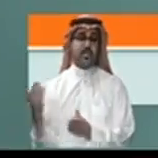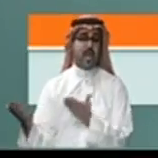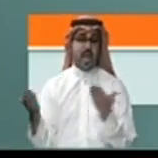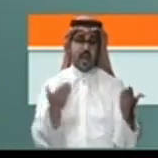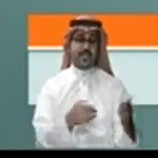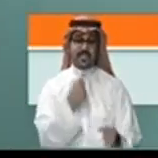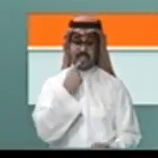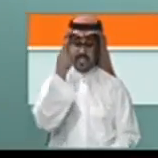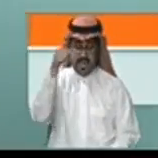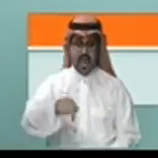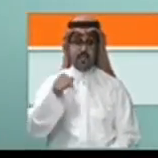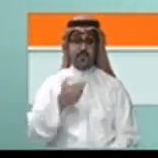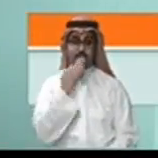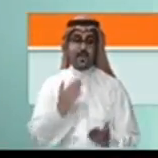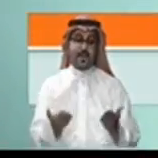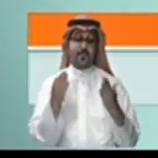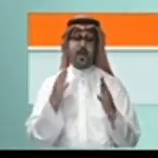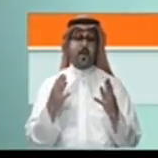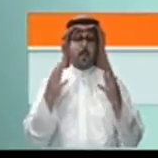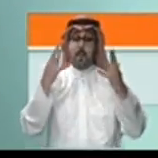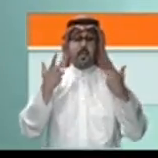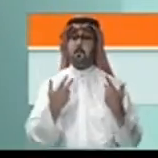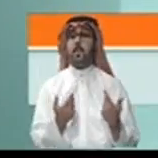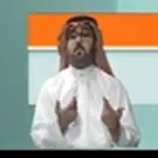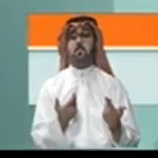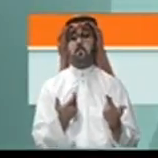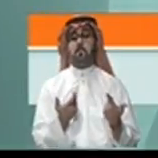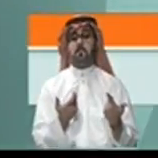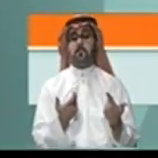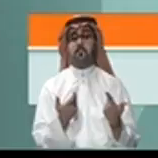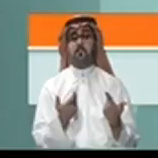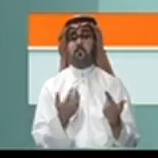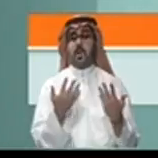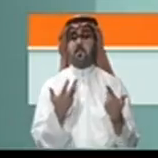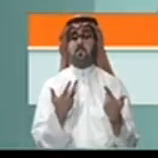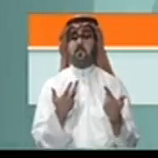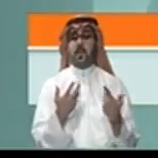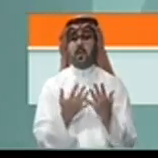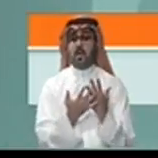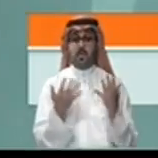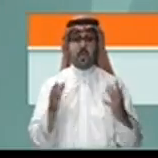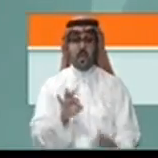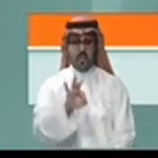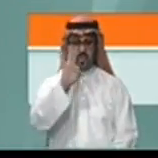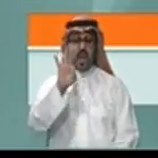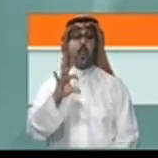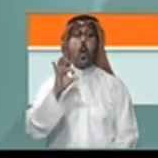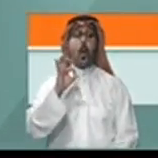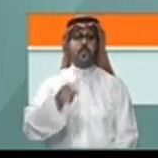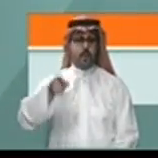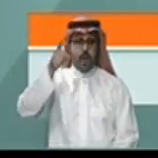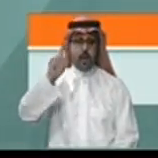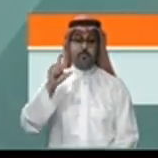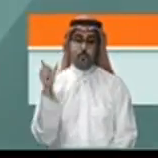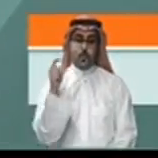وهذا العام ولله الحمد بلغ العدد حوالي إلى هذا العام أكثر من 53,000 مسلم.